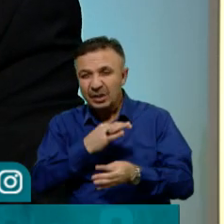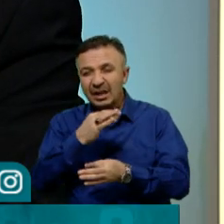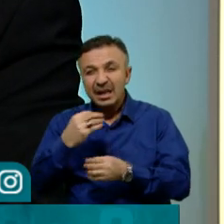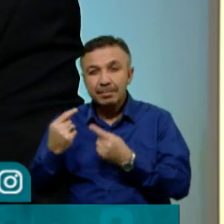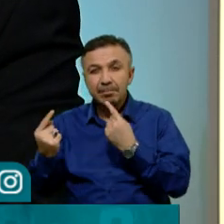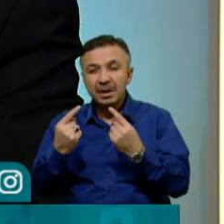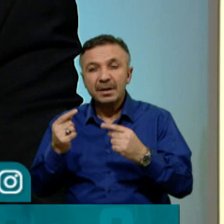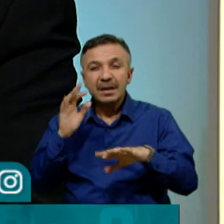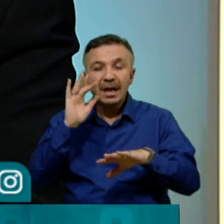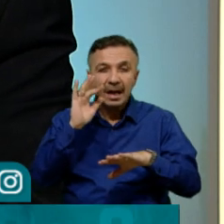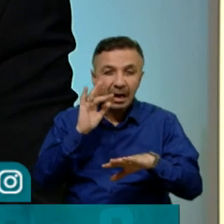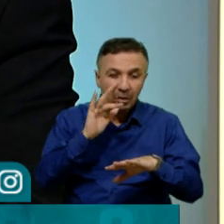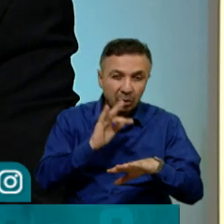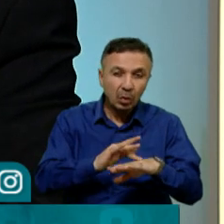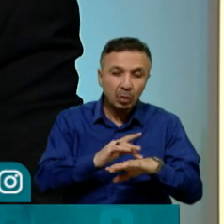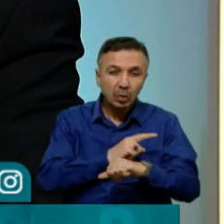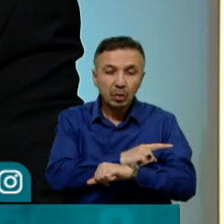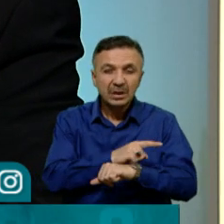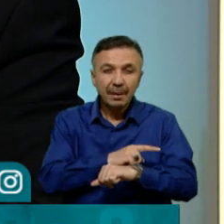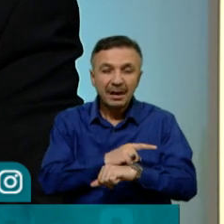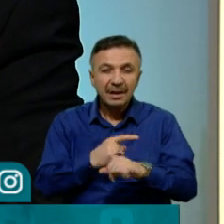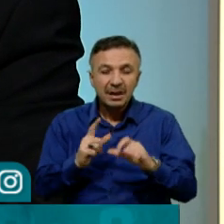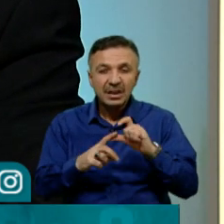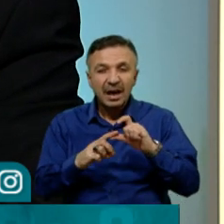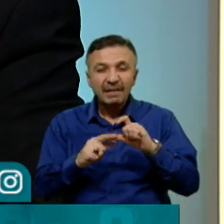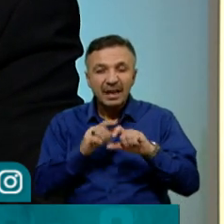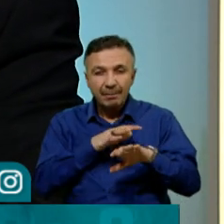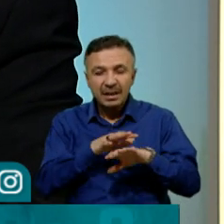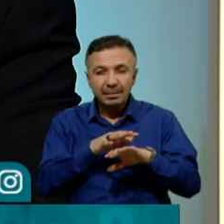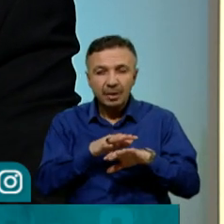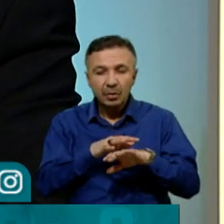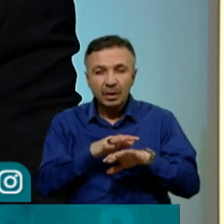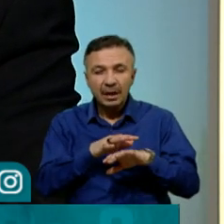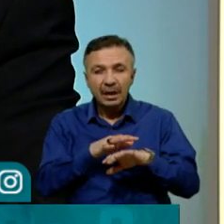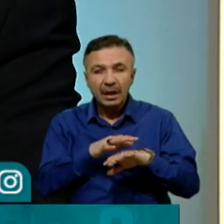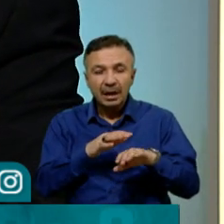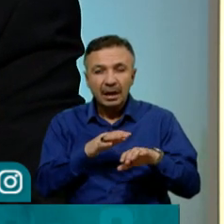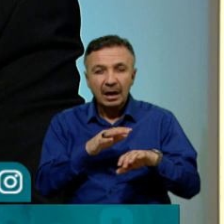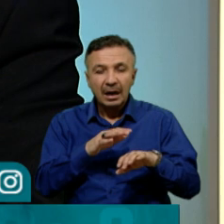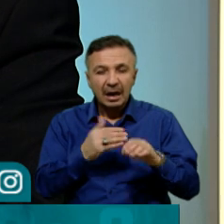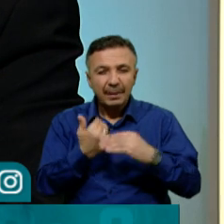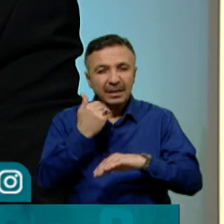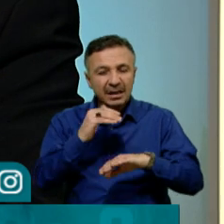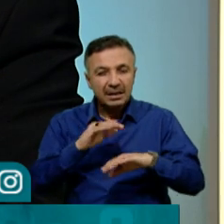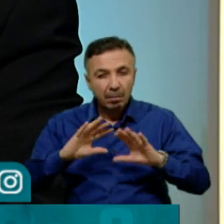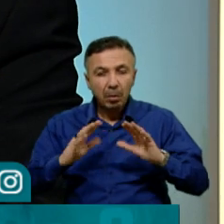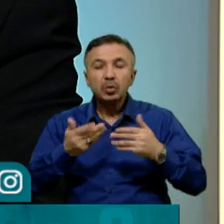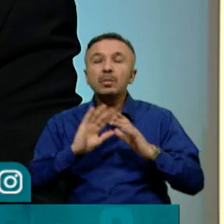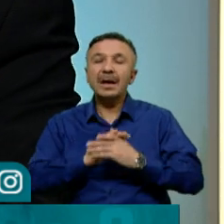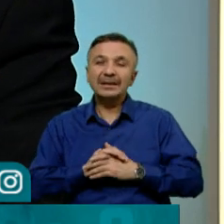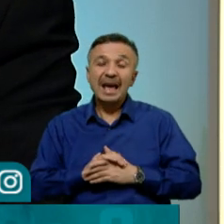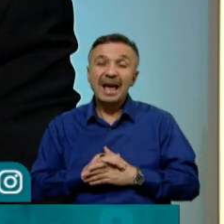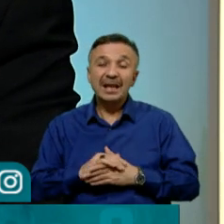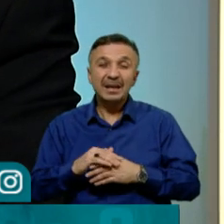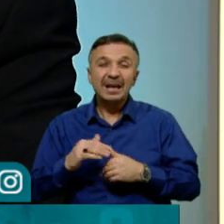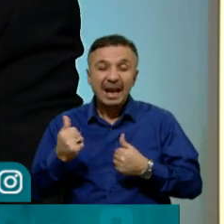dokunmasında abdest Şafi mezhebine göre bozulmaz eğer aralarında bir evlilik